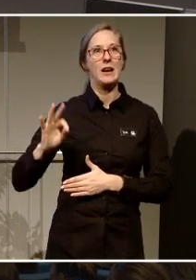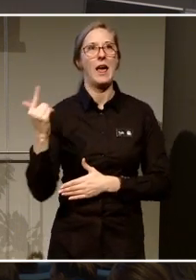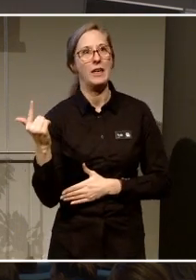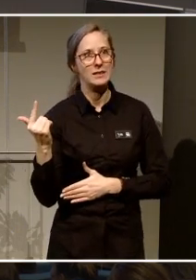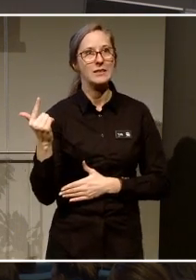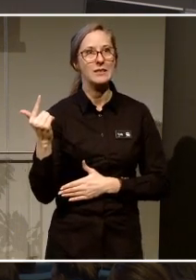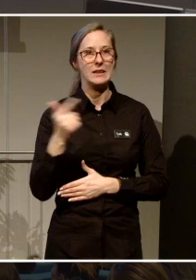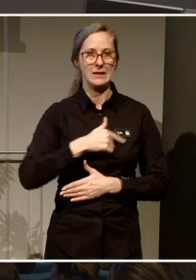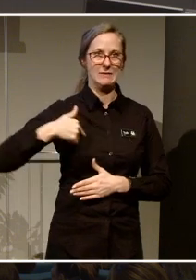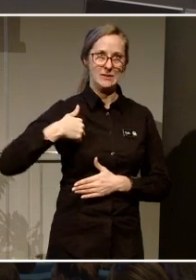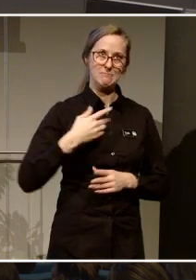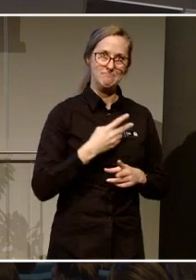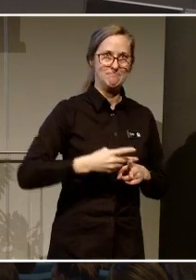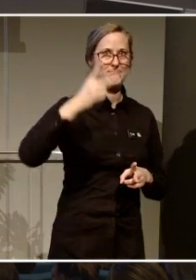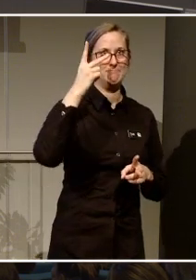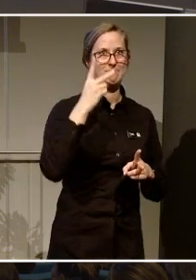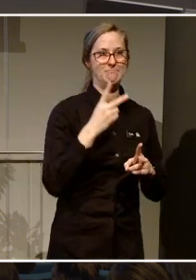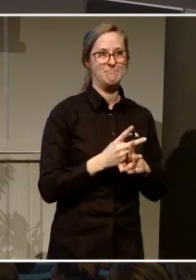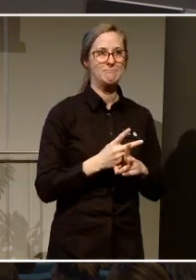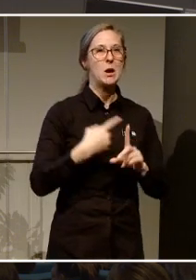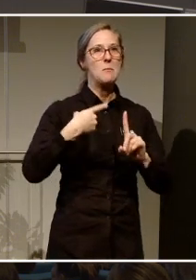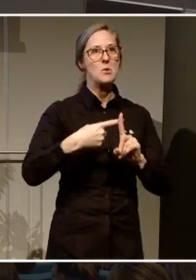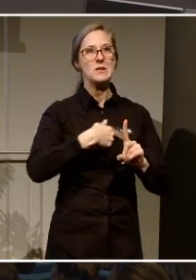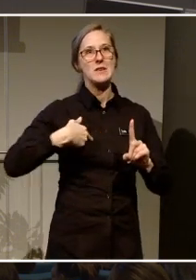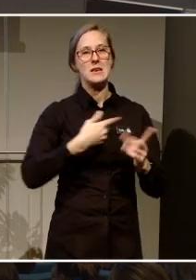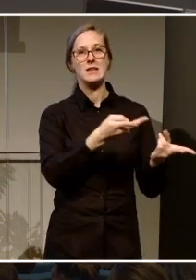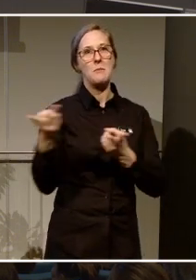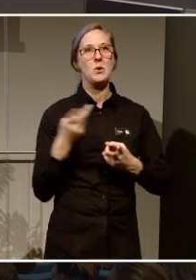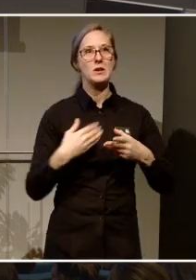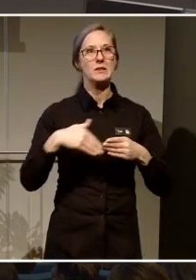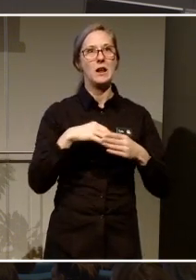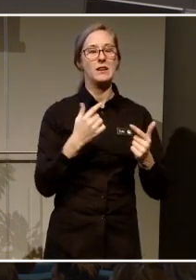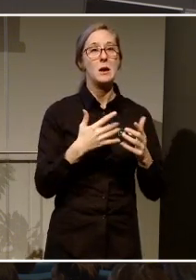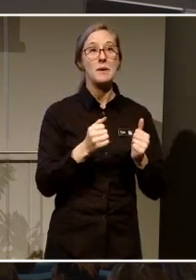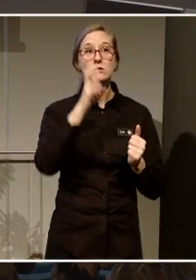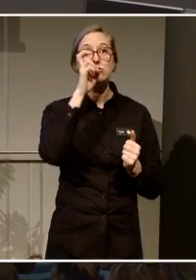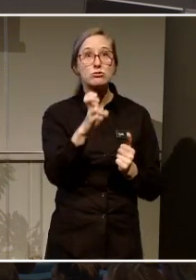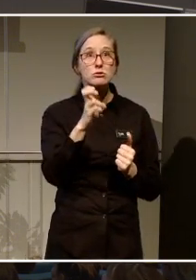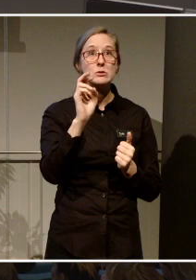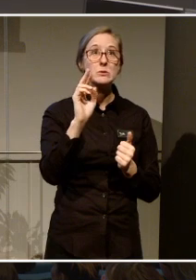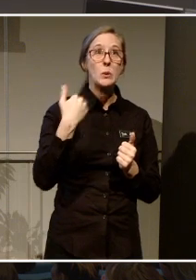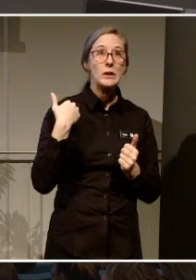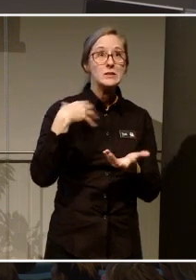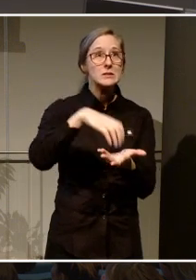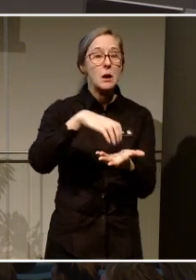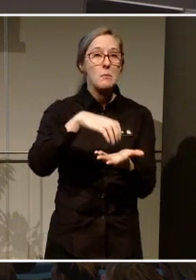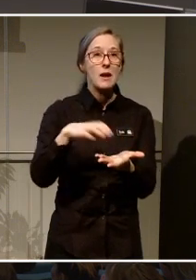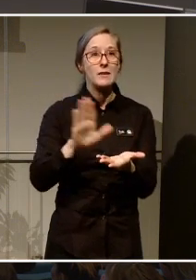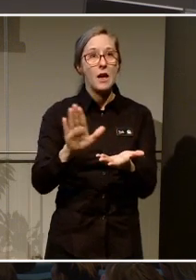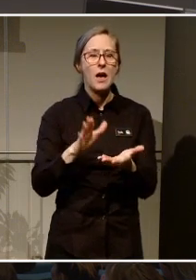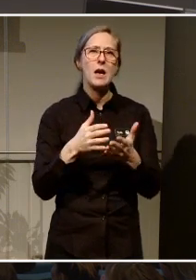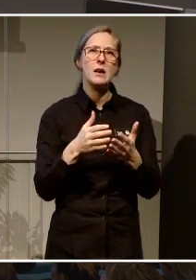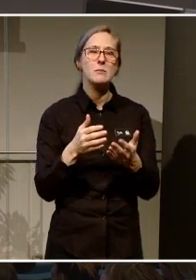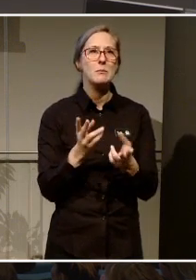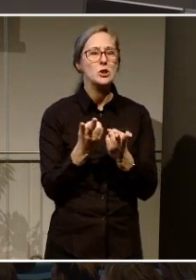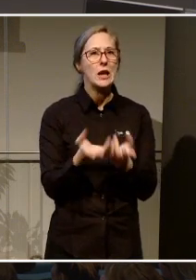mer så är vi så mycket demokratiskt delaktiga. Det här syns inte på utsidan. Och det är så lätt att prata om ett